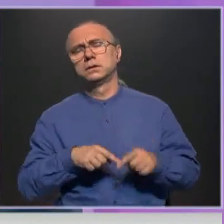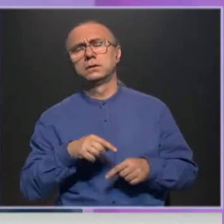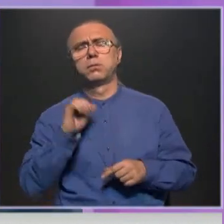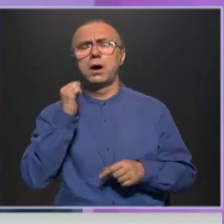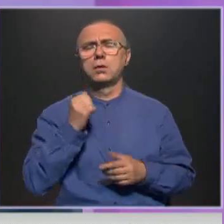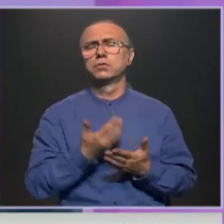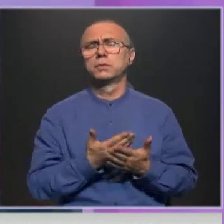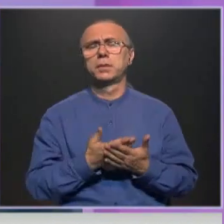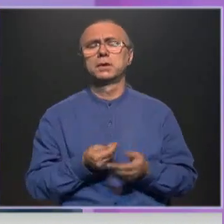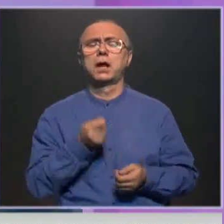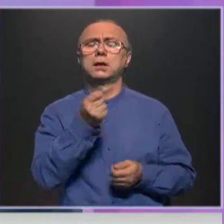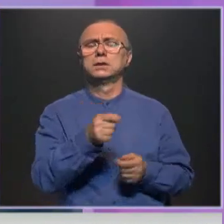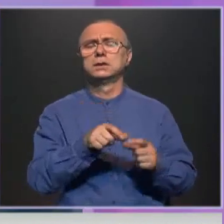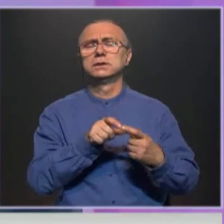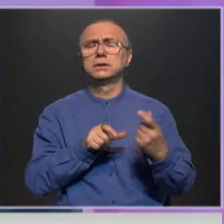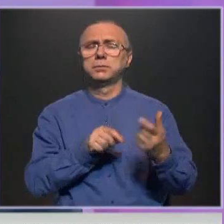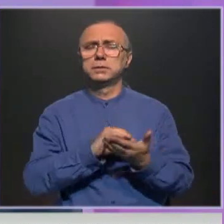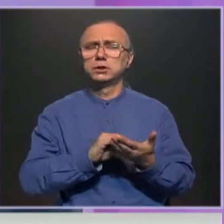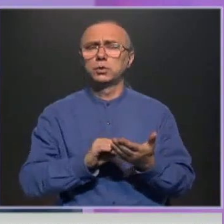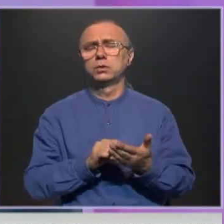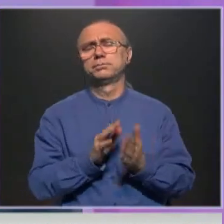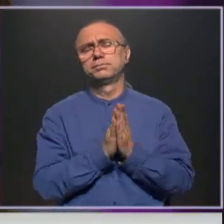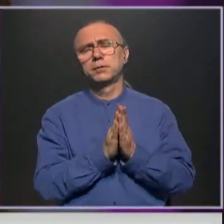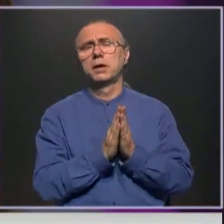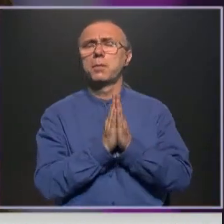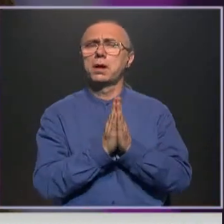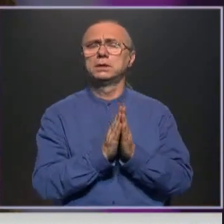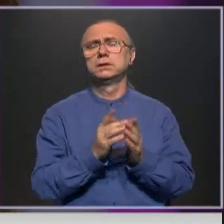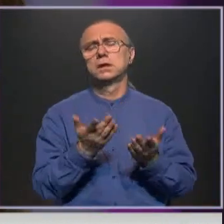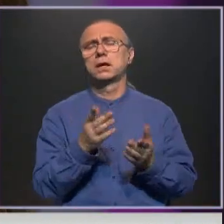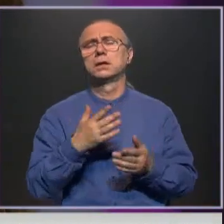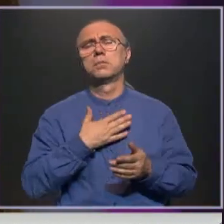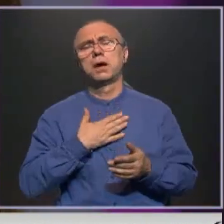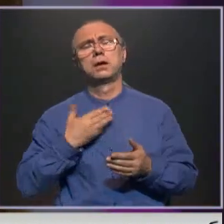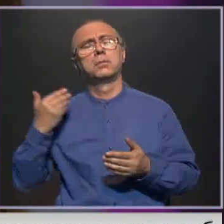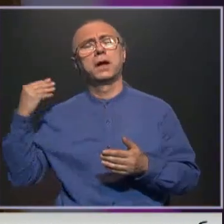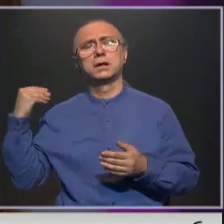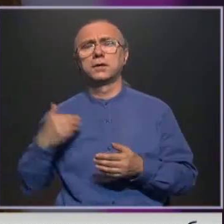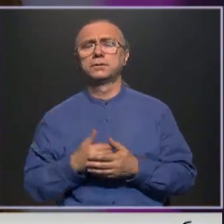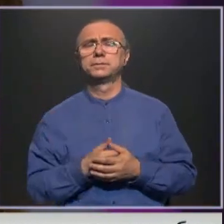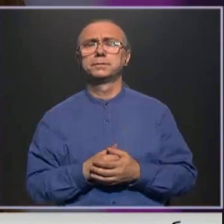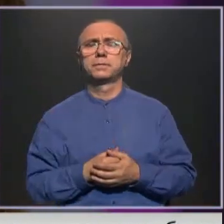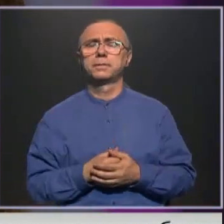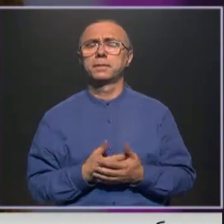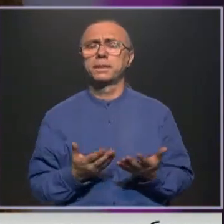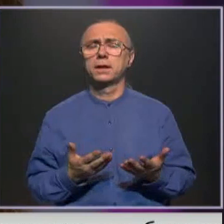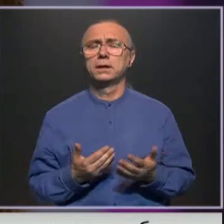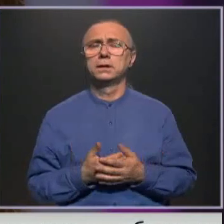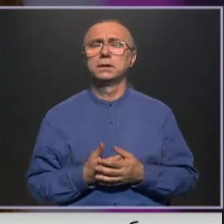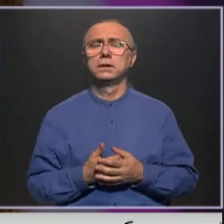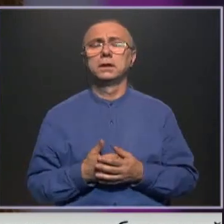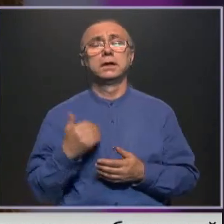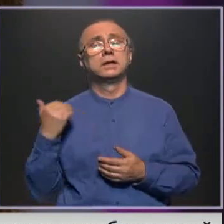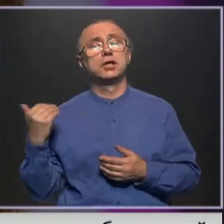дала записочку и говорит, ой, там, помолись за таких-то вот моих предков, то пойми, а это ж для нее, вот это